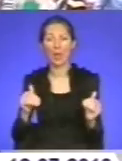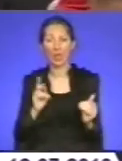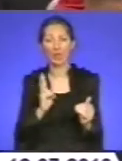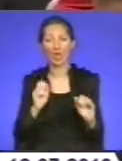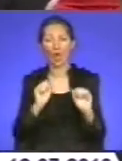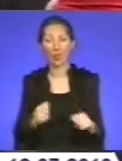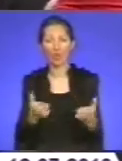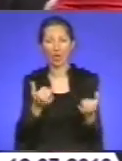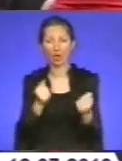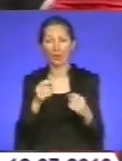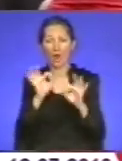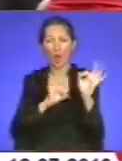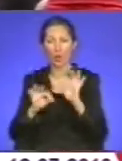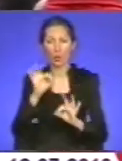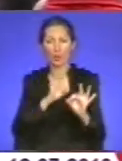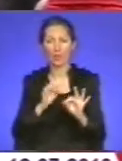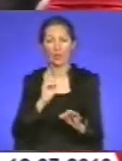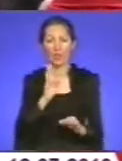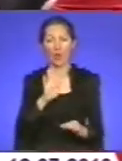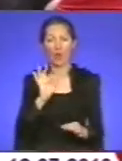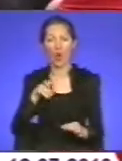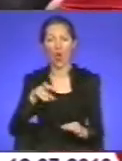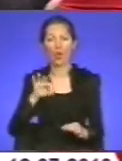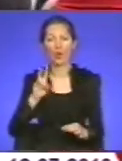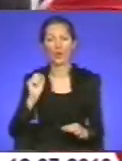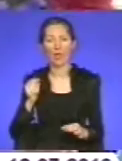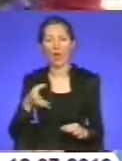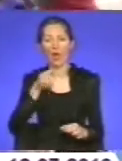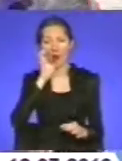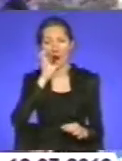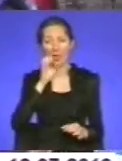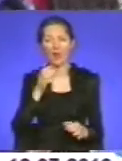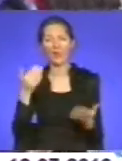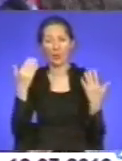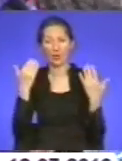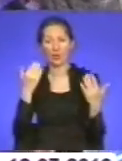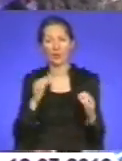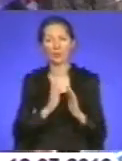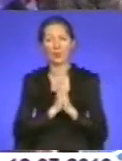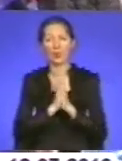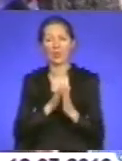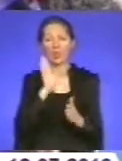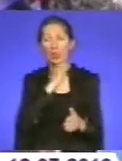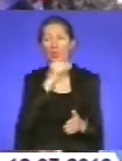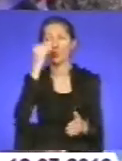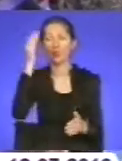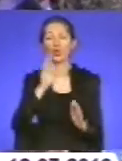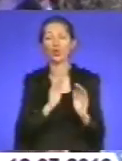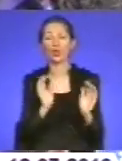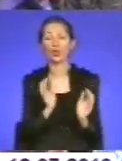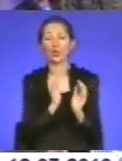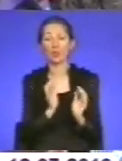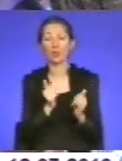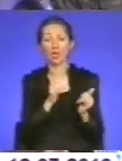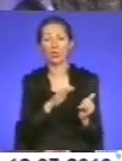отримати консультації волонтерів, втамувати спрагу, відпочити. Просити Матінки Божої заступництва за дітей,